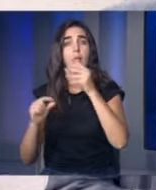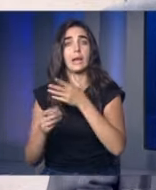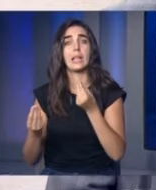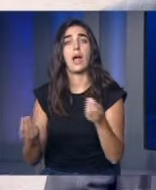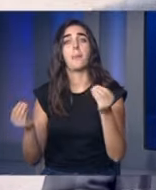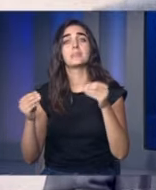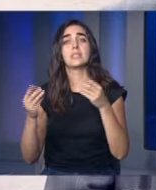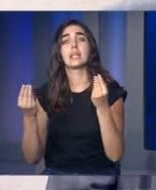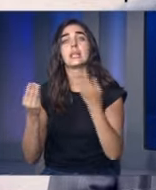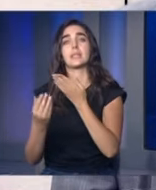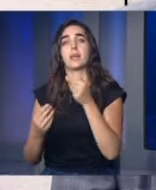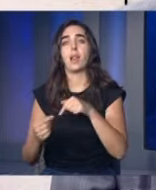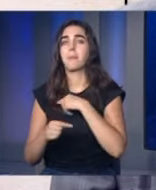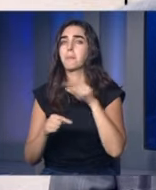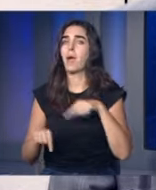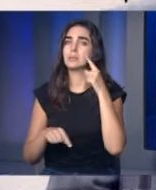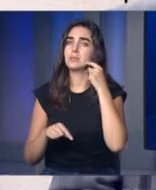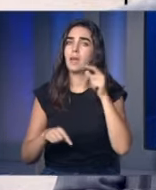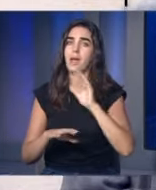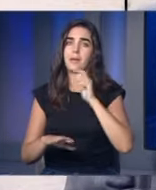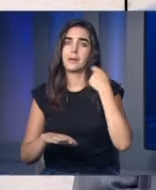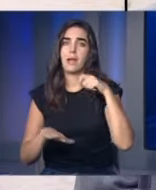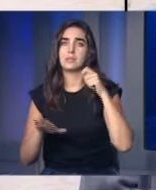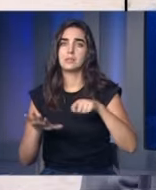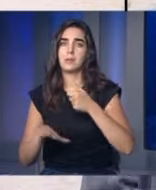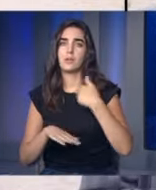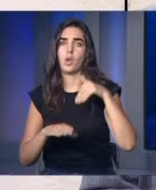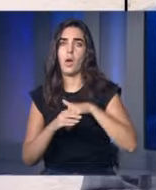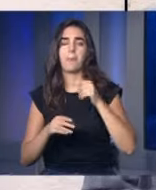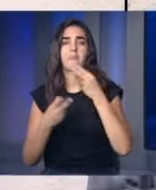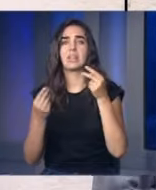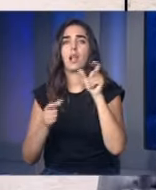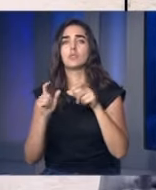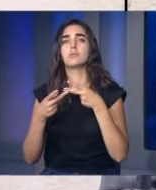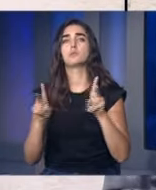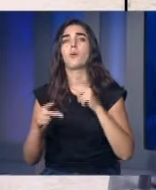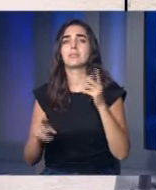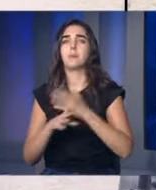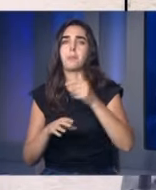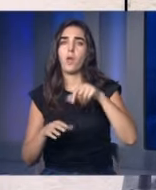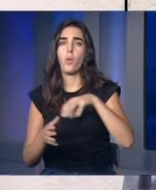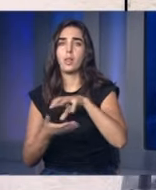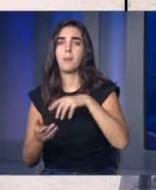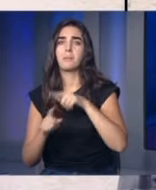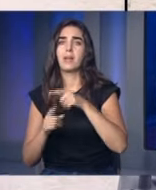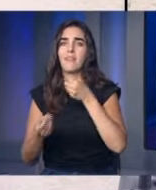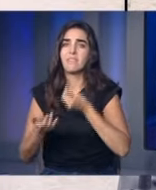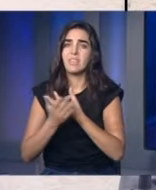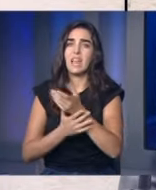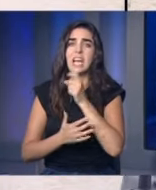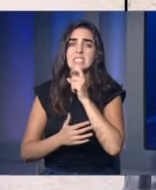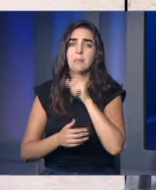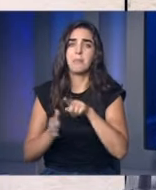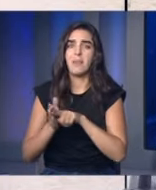إذا عم نحكي على وضعية بهالخطورة ما عم تقبل تعمل جلسة وجلسة شرعية وبالمجلس النيابي تنواب